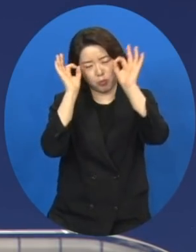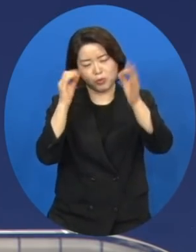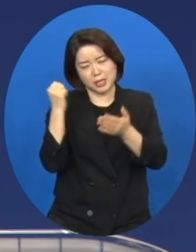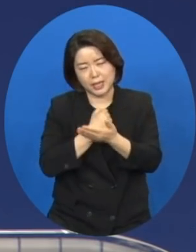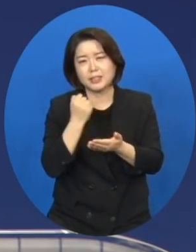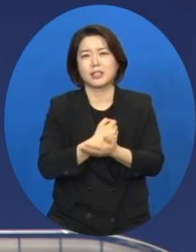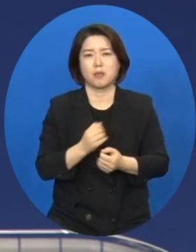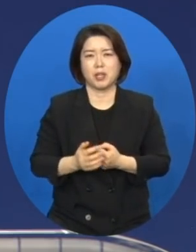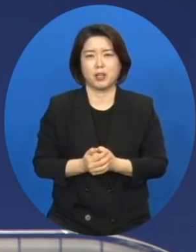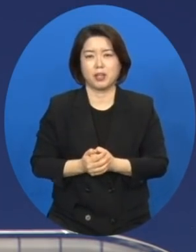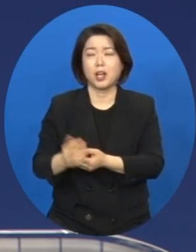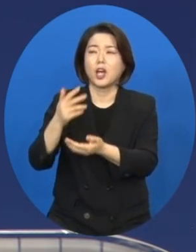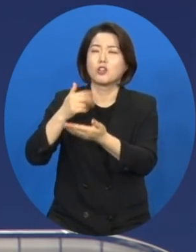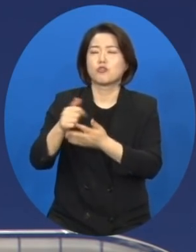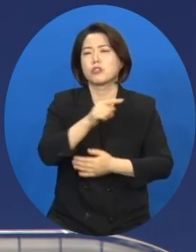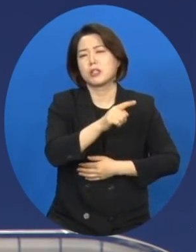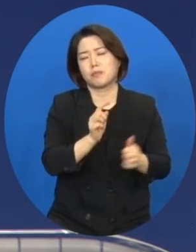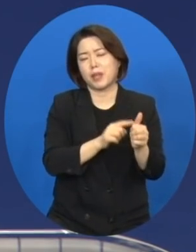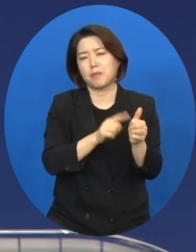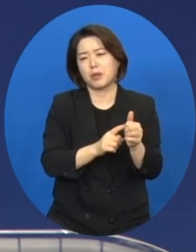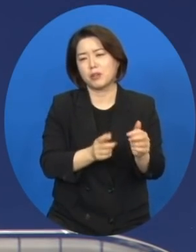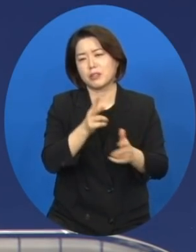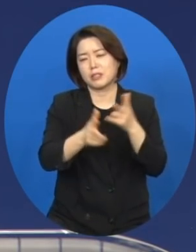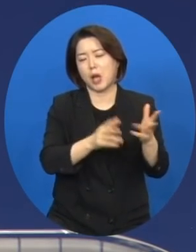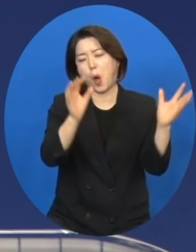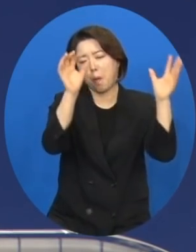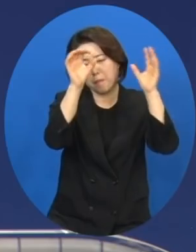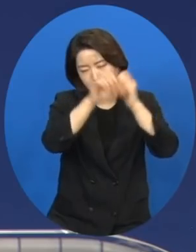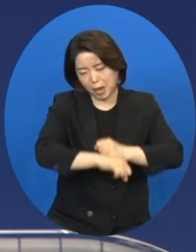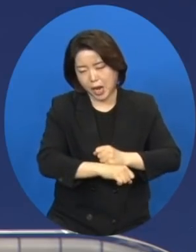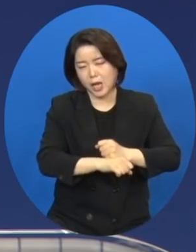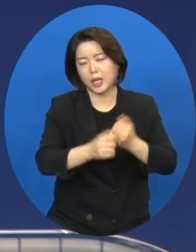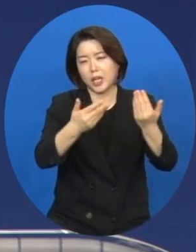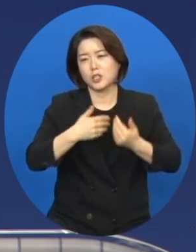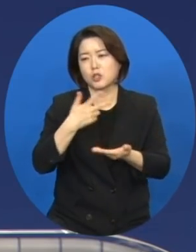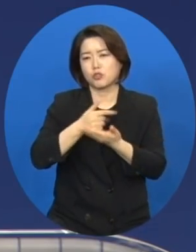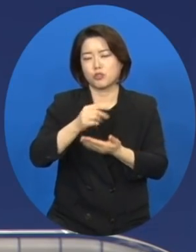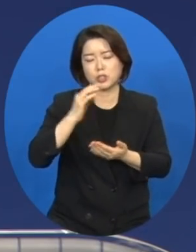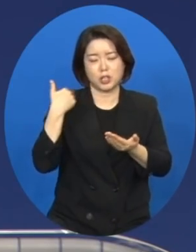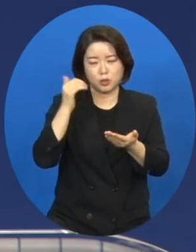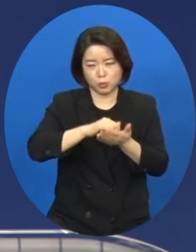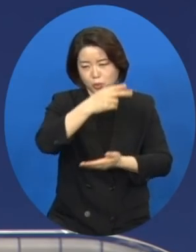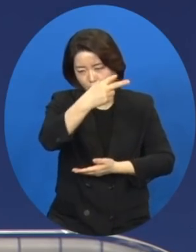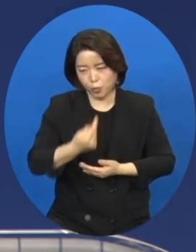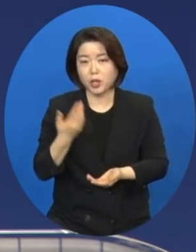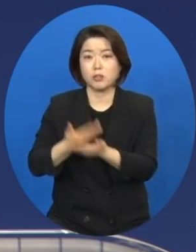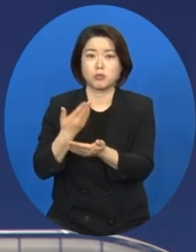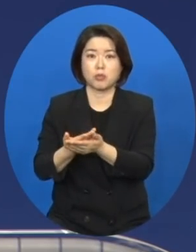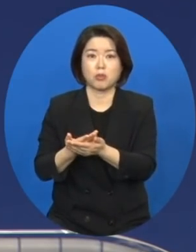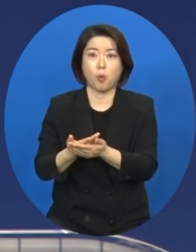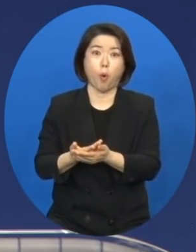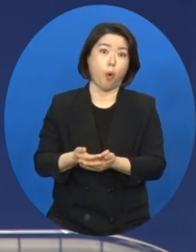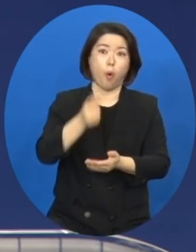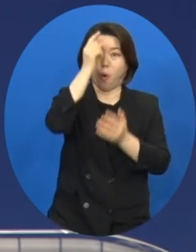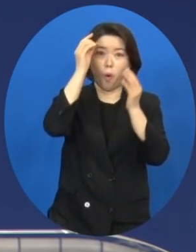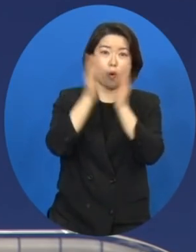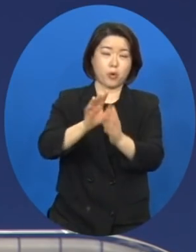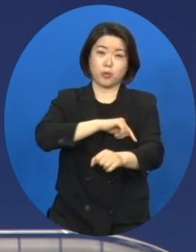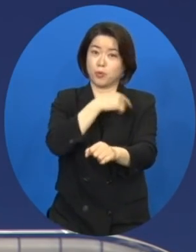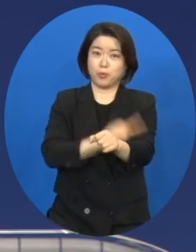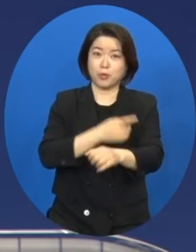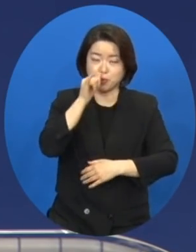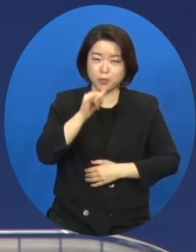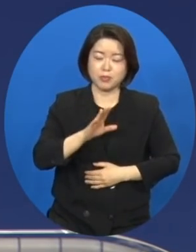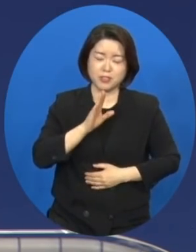망하게 해서라도 남편이 주님께 돌아오게 해주세요. 여러분, 기도에 큰 능력이 있습니다. 정말 망했습니다. 정말